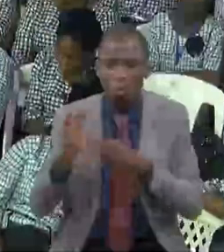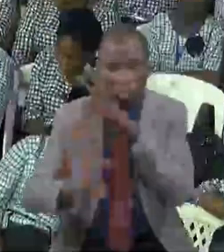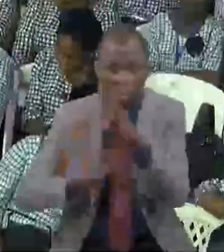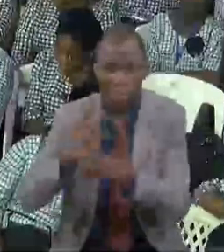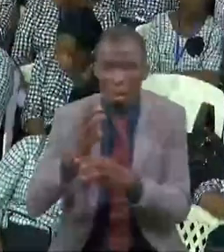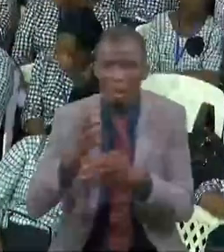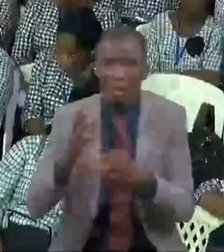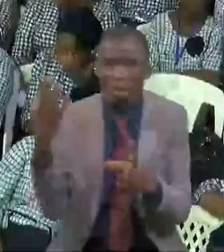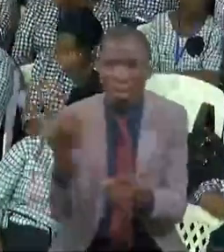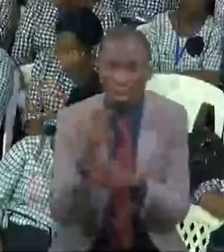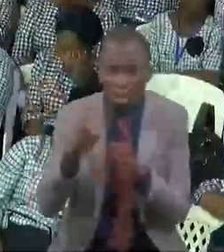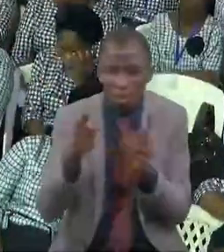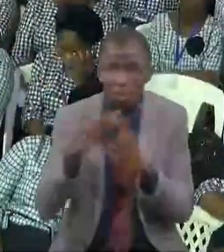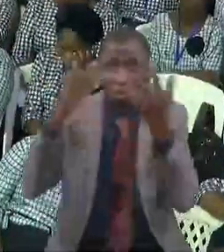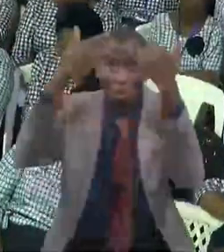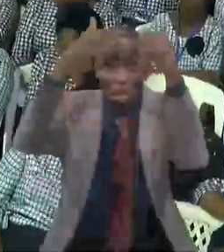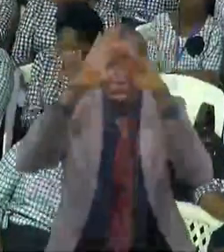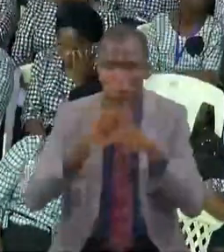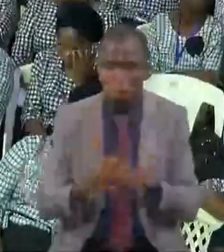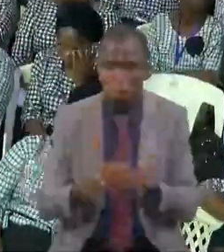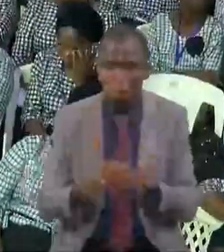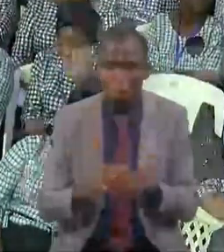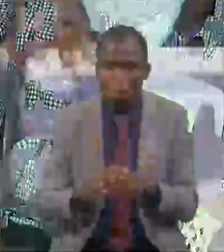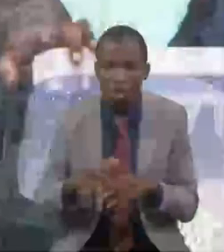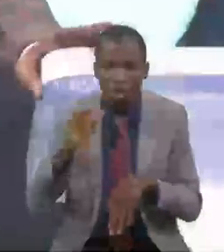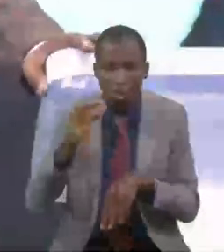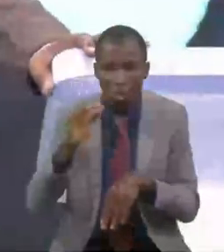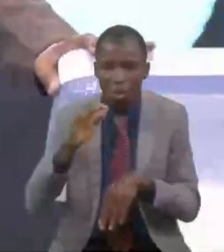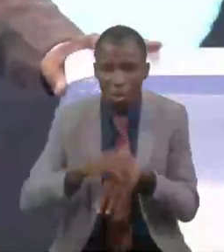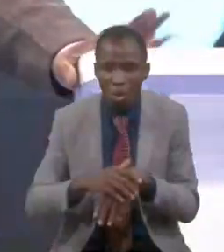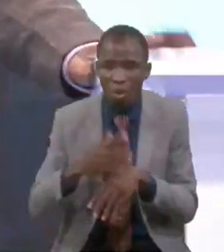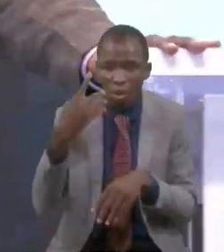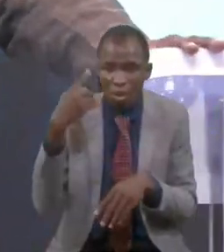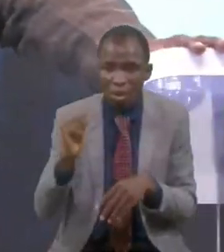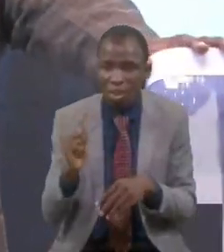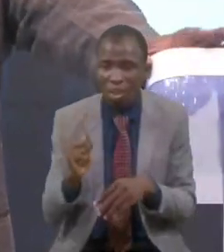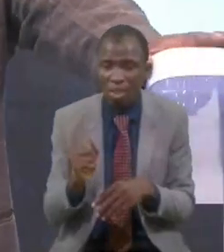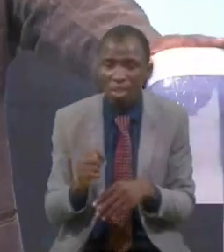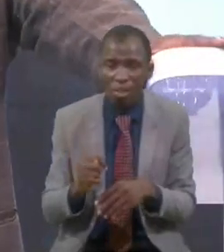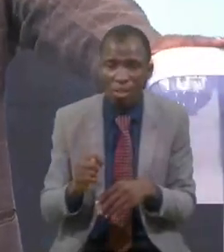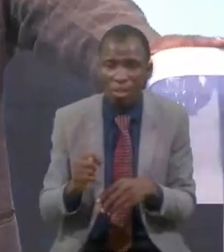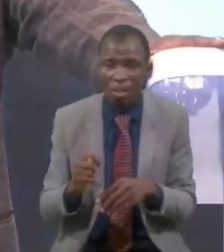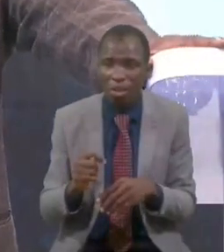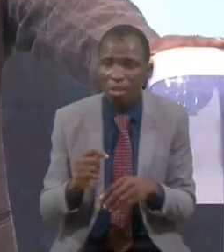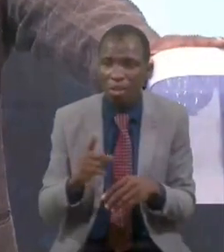corompu pour vous déposer au ciel à condition que aujourd'hui vous